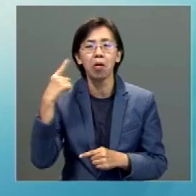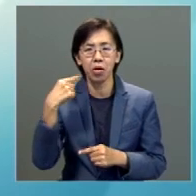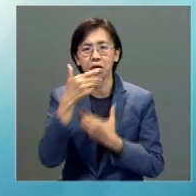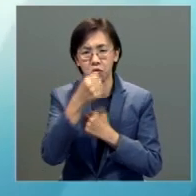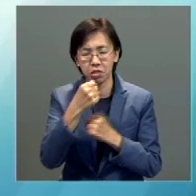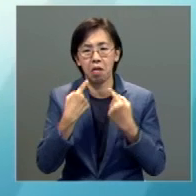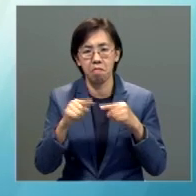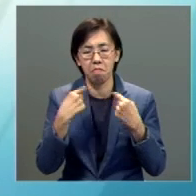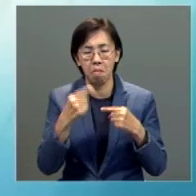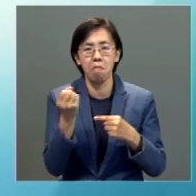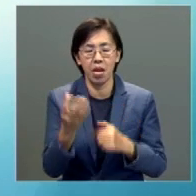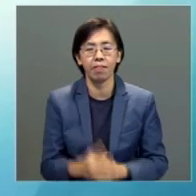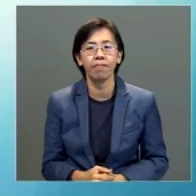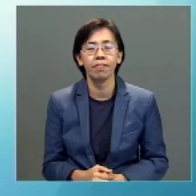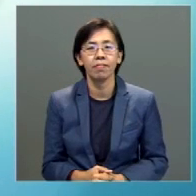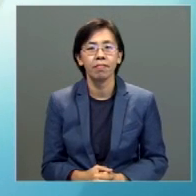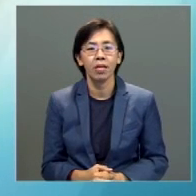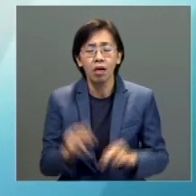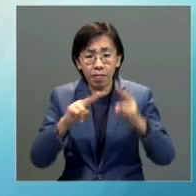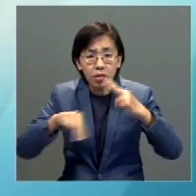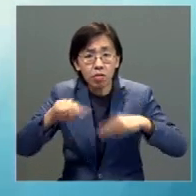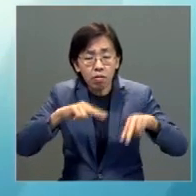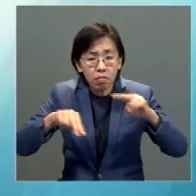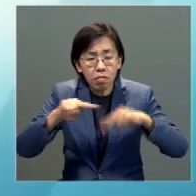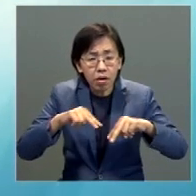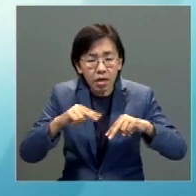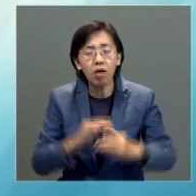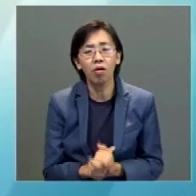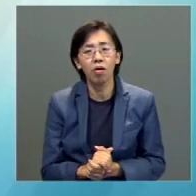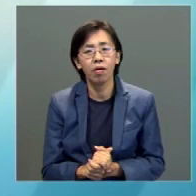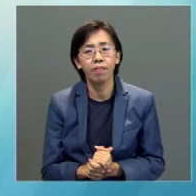ก็ไปดูว่าผลของการตรวจนะครับ